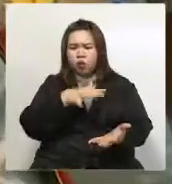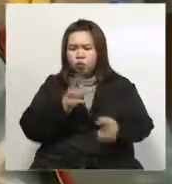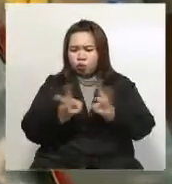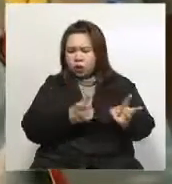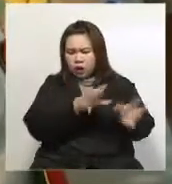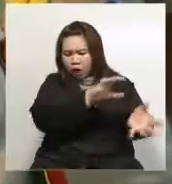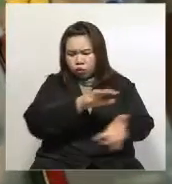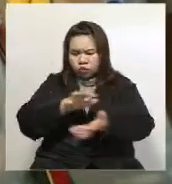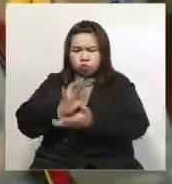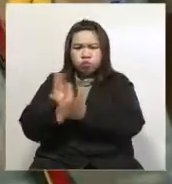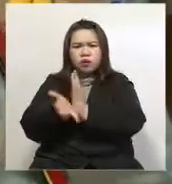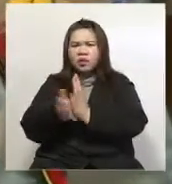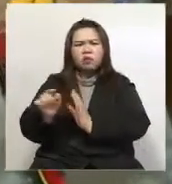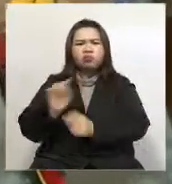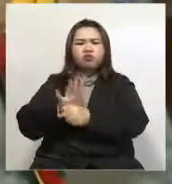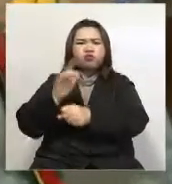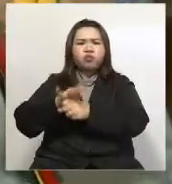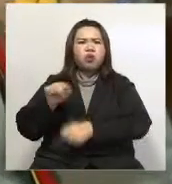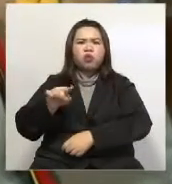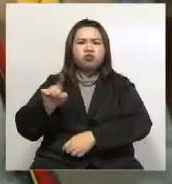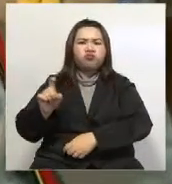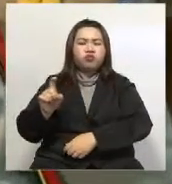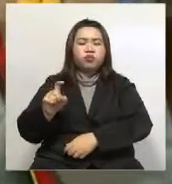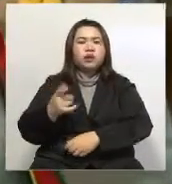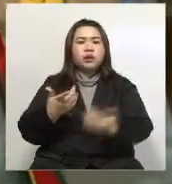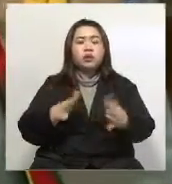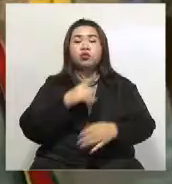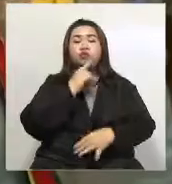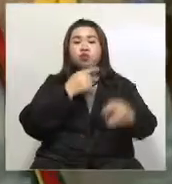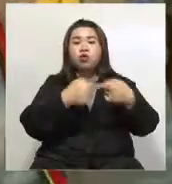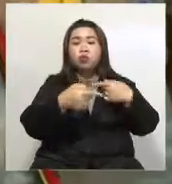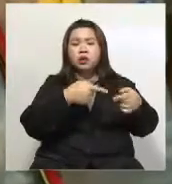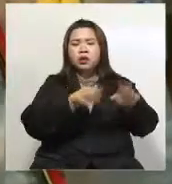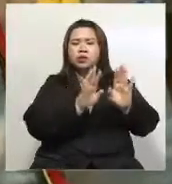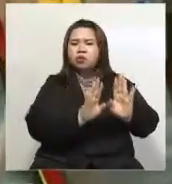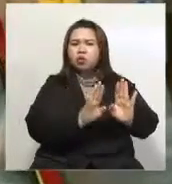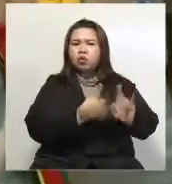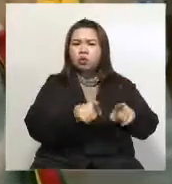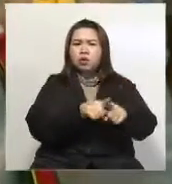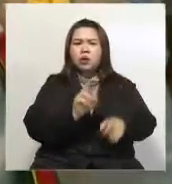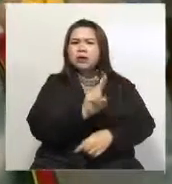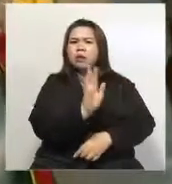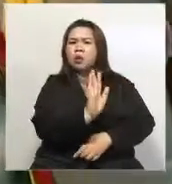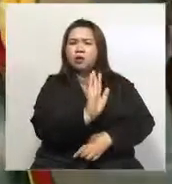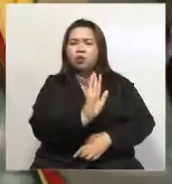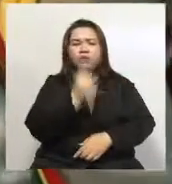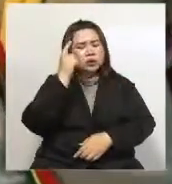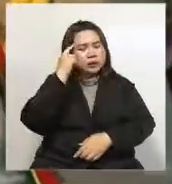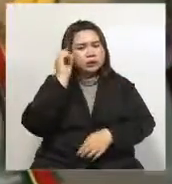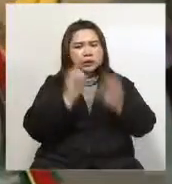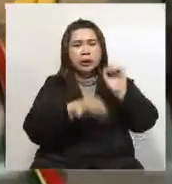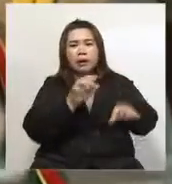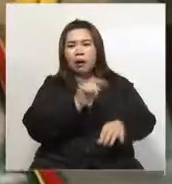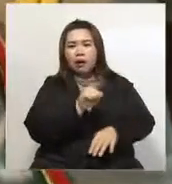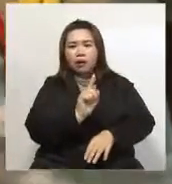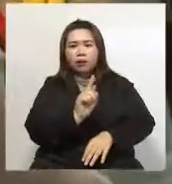มันมีไม่พอค่ะหนูคิดว่าตรงนี้ค่ะถ้าเราสามารถลดใช้ถุงพลาสติกหรือว่าเศษขยะอะไรเพิ่มมากขึ้นนะคะมันจะท